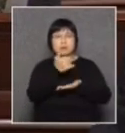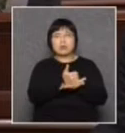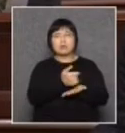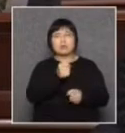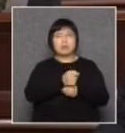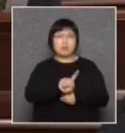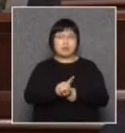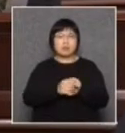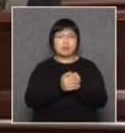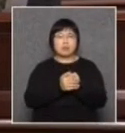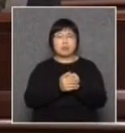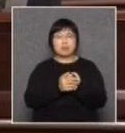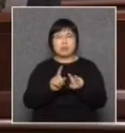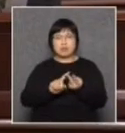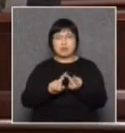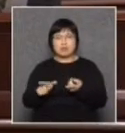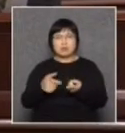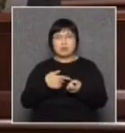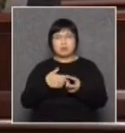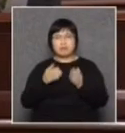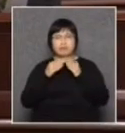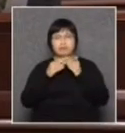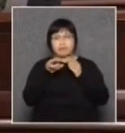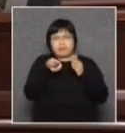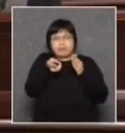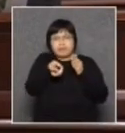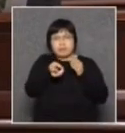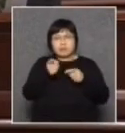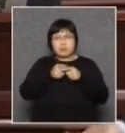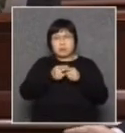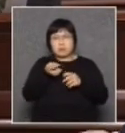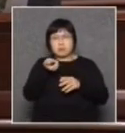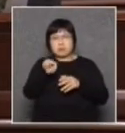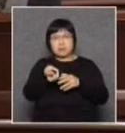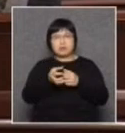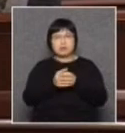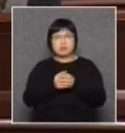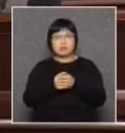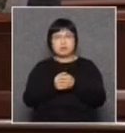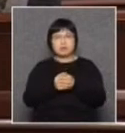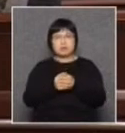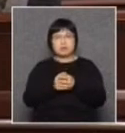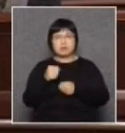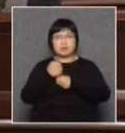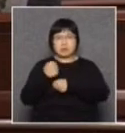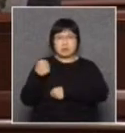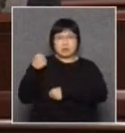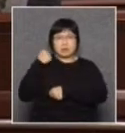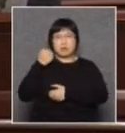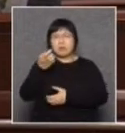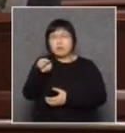二，這是蚊型局來的，主席，真是蚊型的，因為呢它的職能呢是很